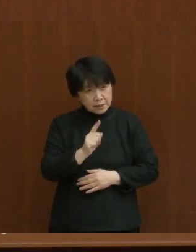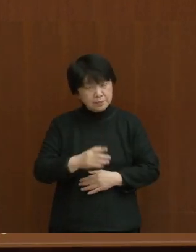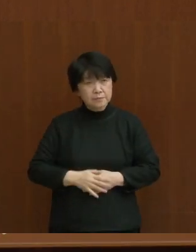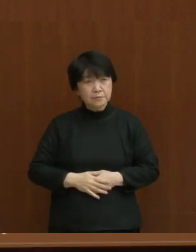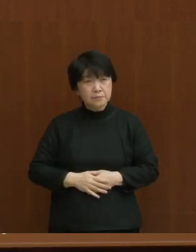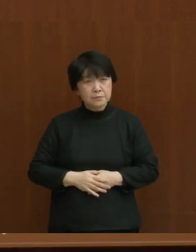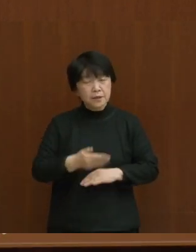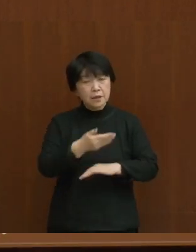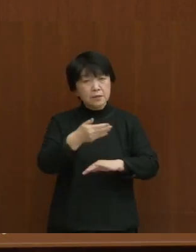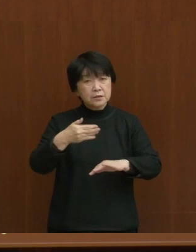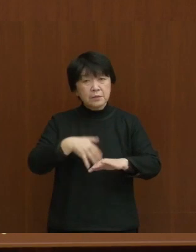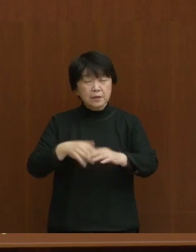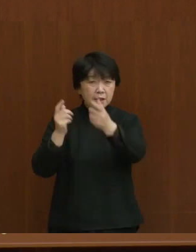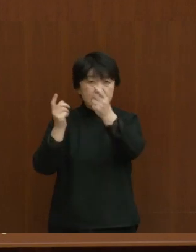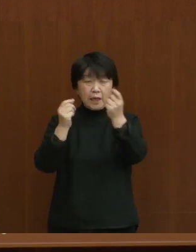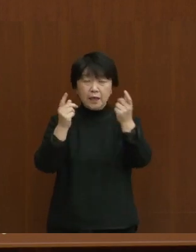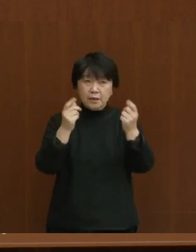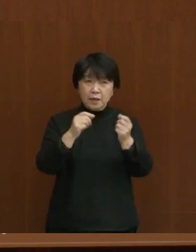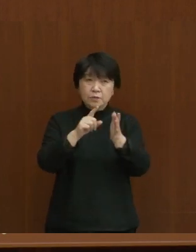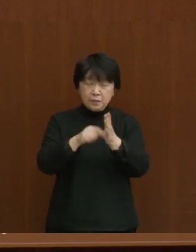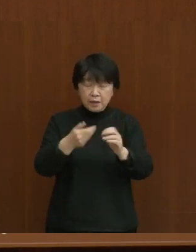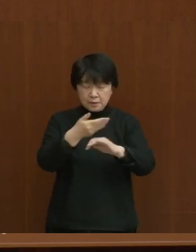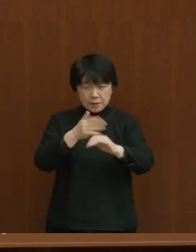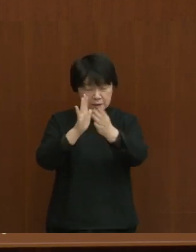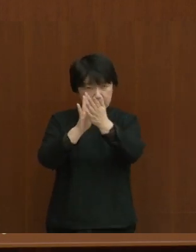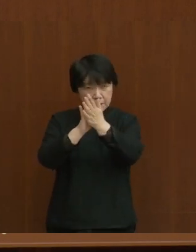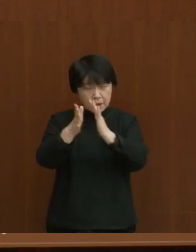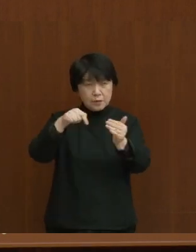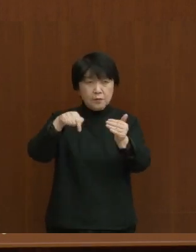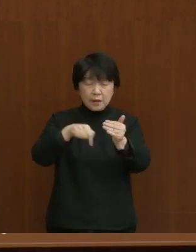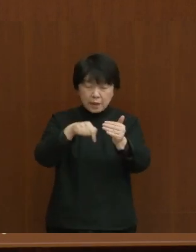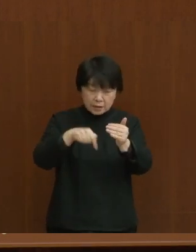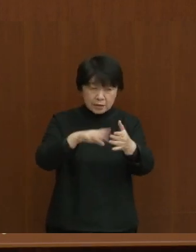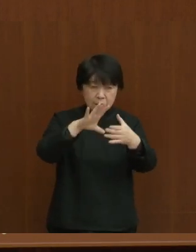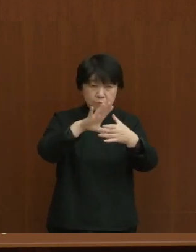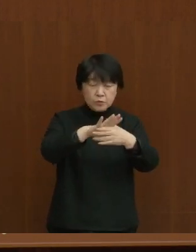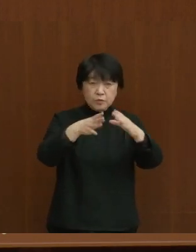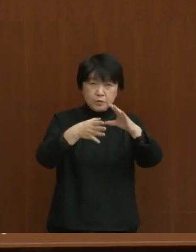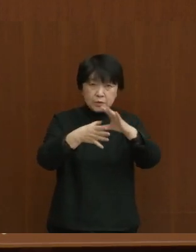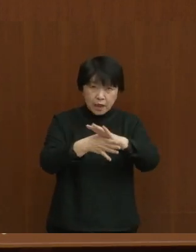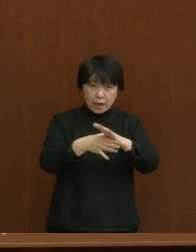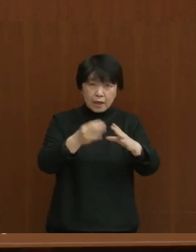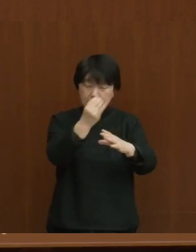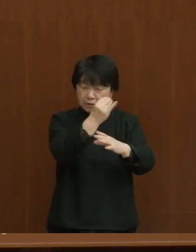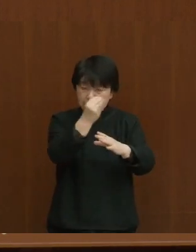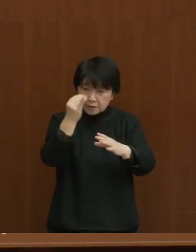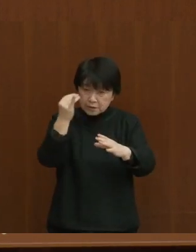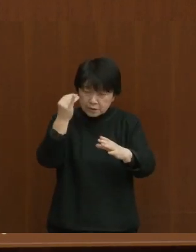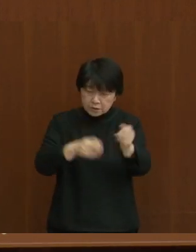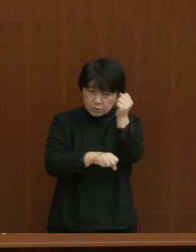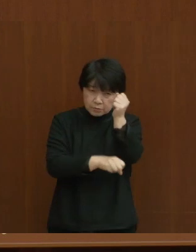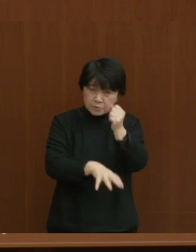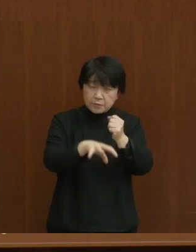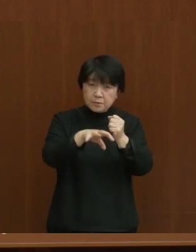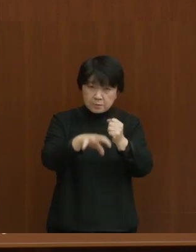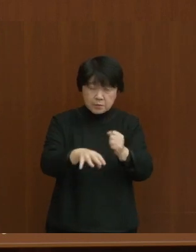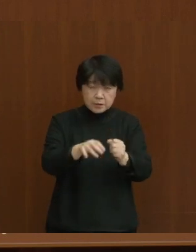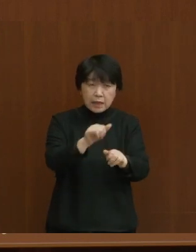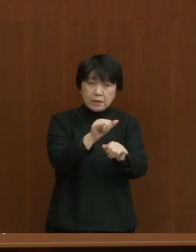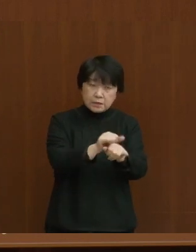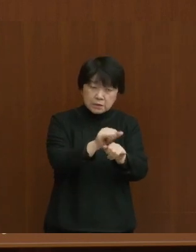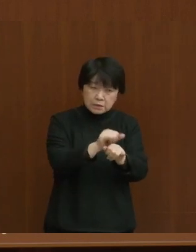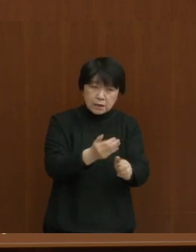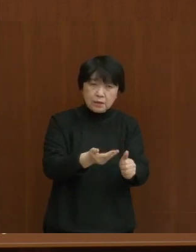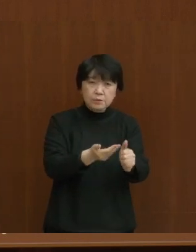島根大学は島根県における文化と知の創造の中核として、人材養成、医